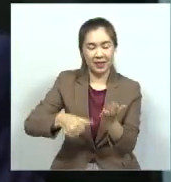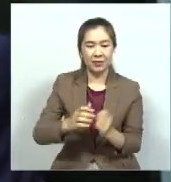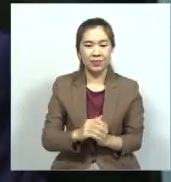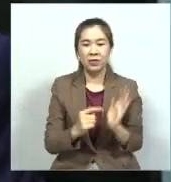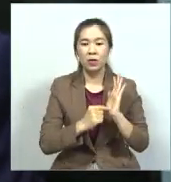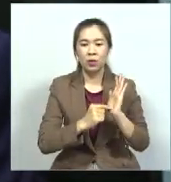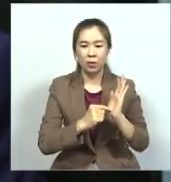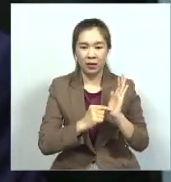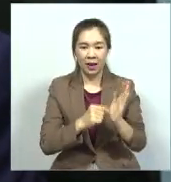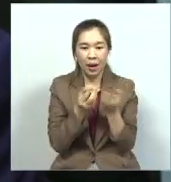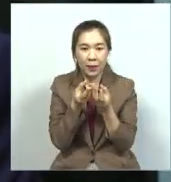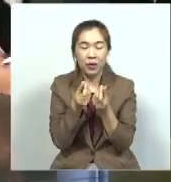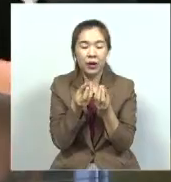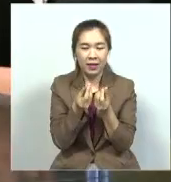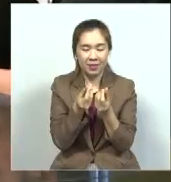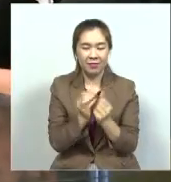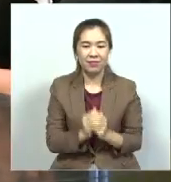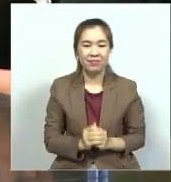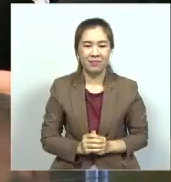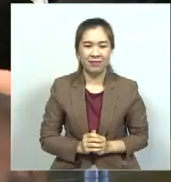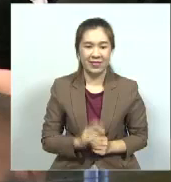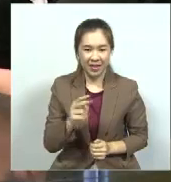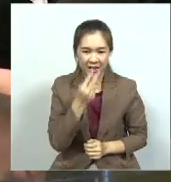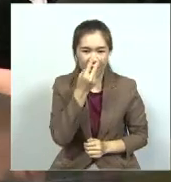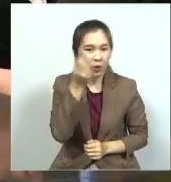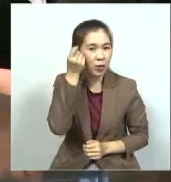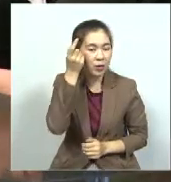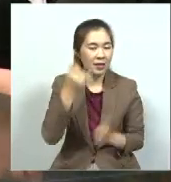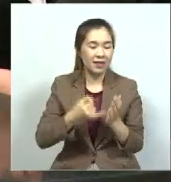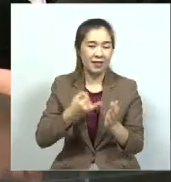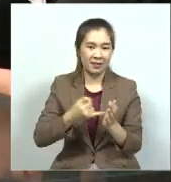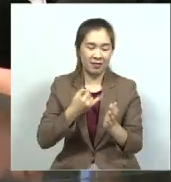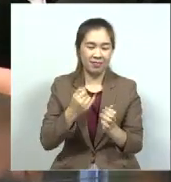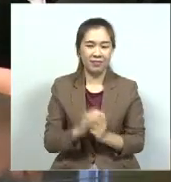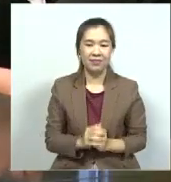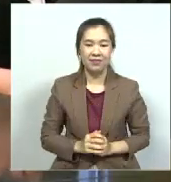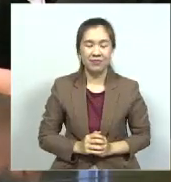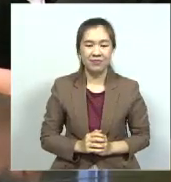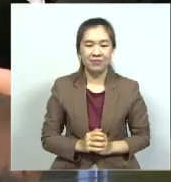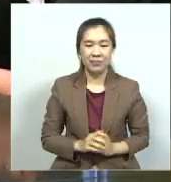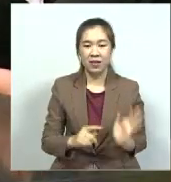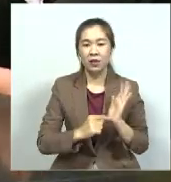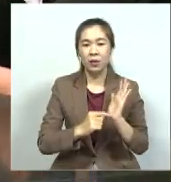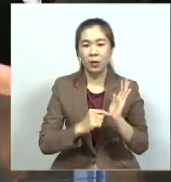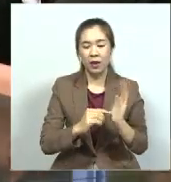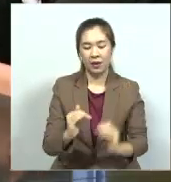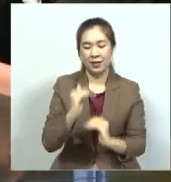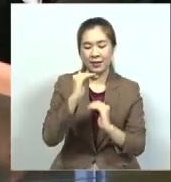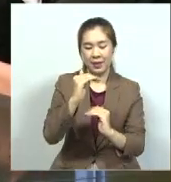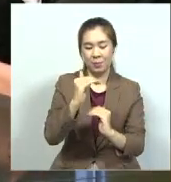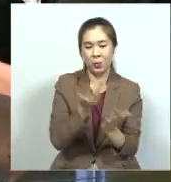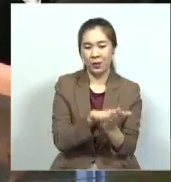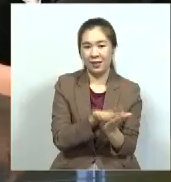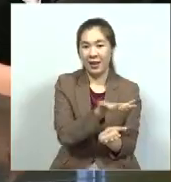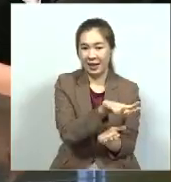างนะคะยกตัวอย่างเป็นตัวเลขกลมๆแล้วกันจะได้เห็นภาพแล้วก็เข้าใจได้ง่ายมากยิ่งขึ้นอย่างเช่นเรื่องของการกำหนดการจัดเก็บ